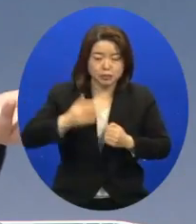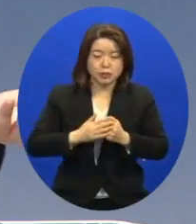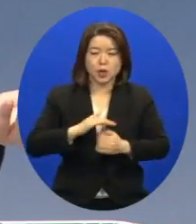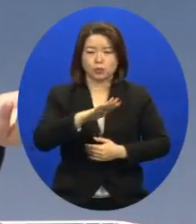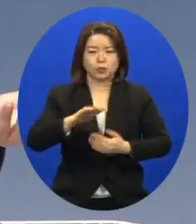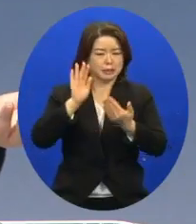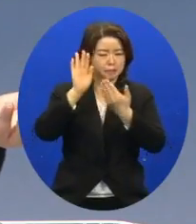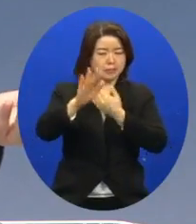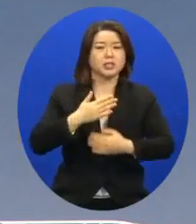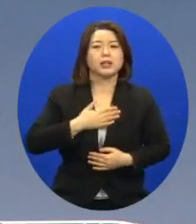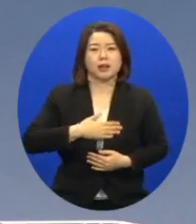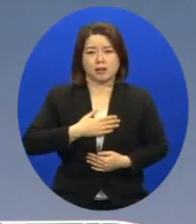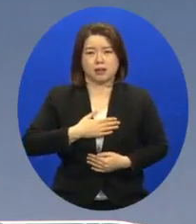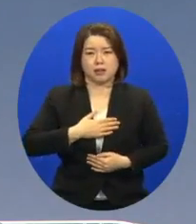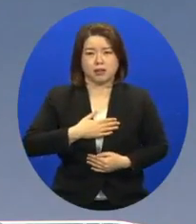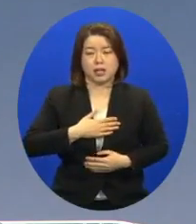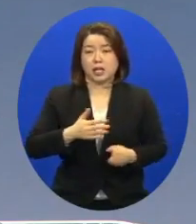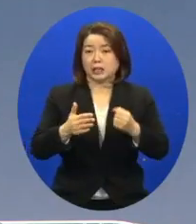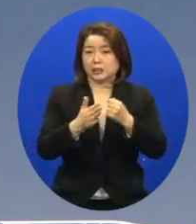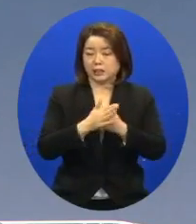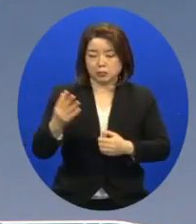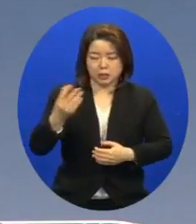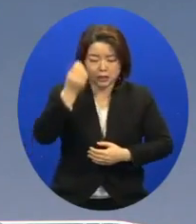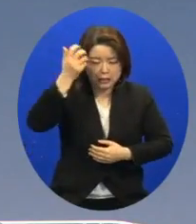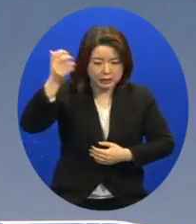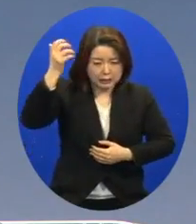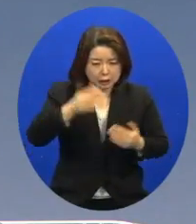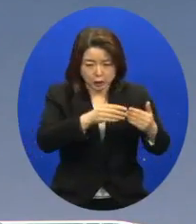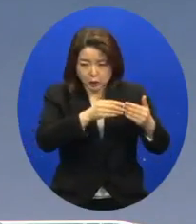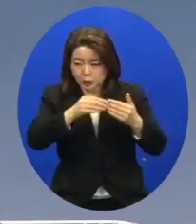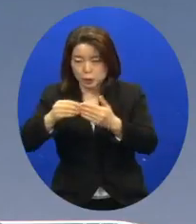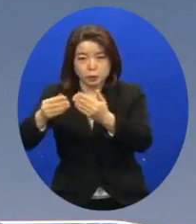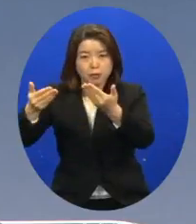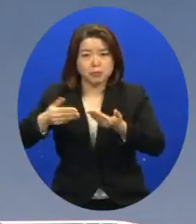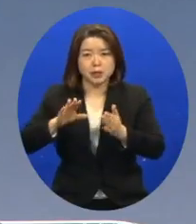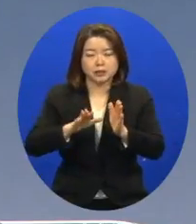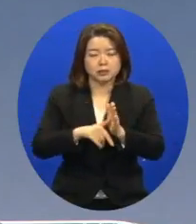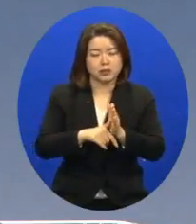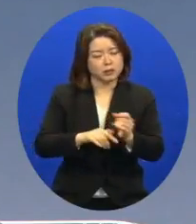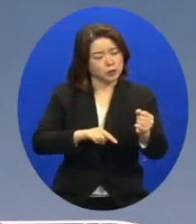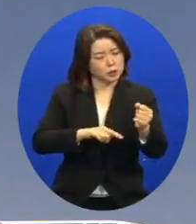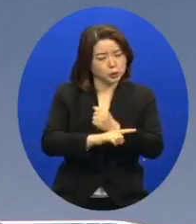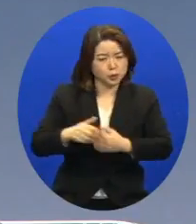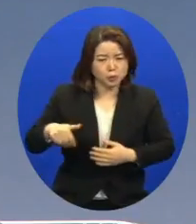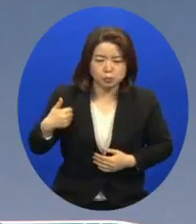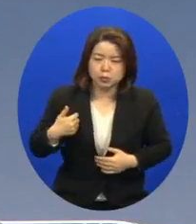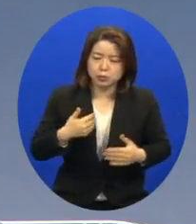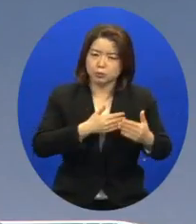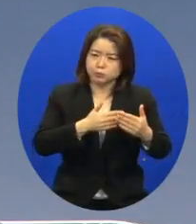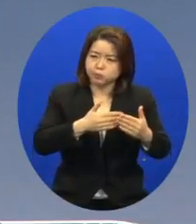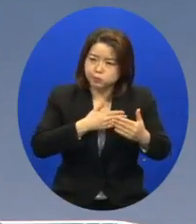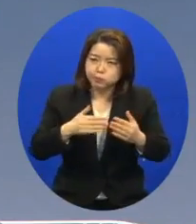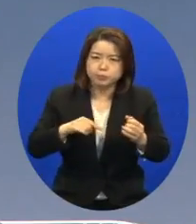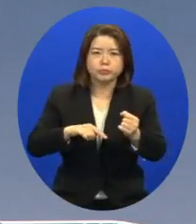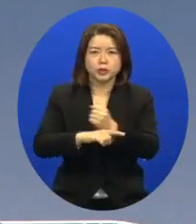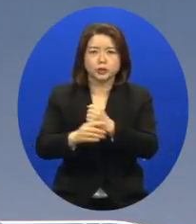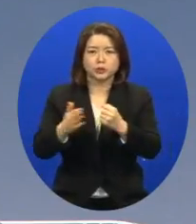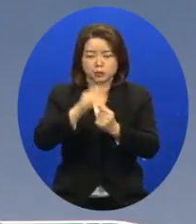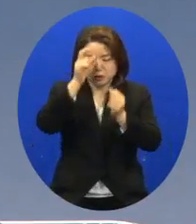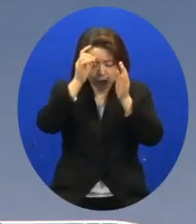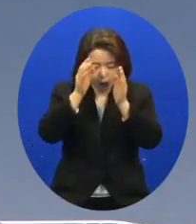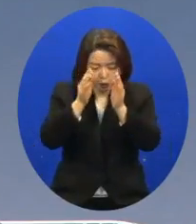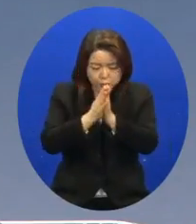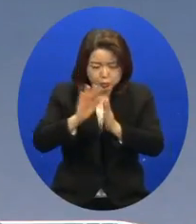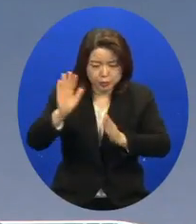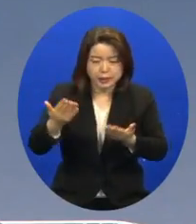아십니다 그러므로 성령의 인도함을 받을 때 원인을 알 수 없는 두려움과 불안한 때문에 기도하게 되는